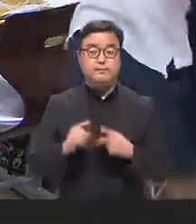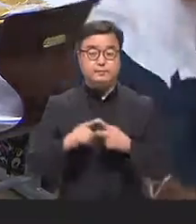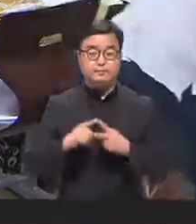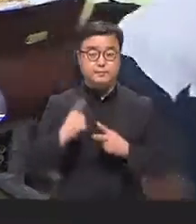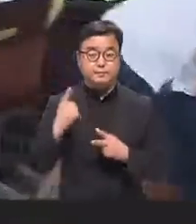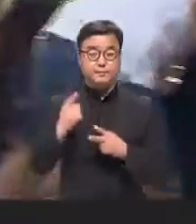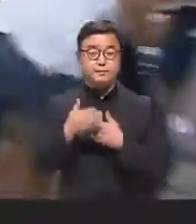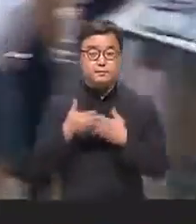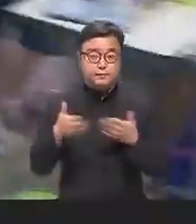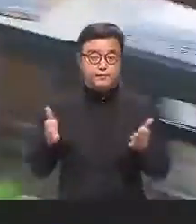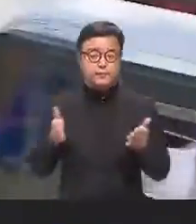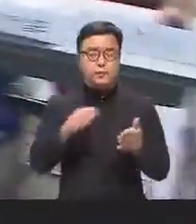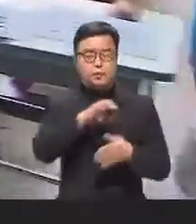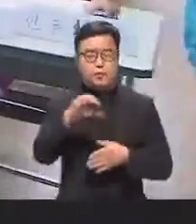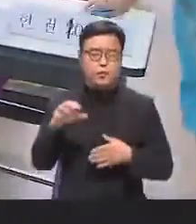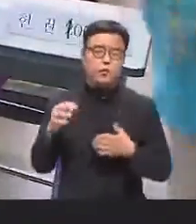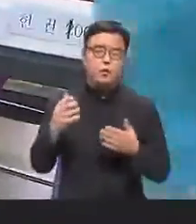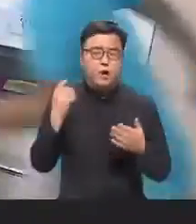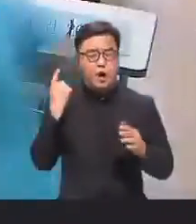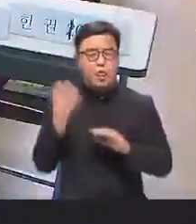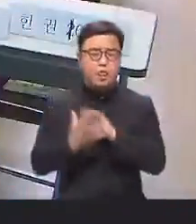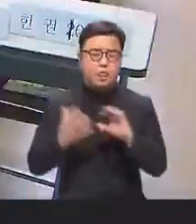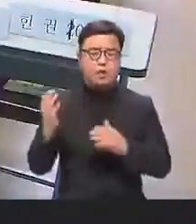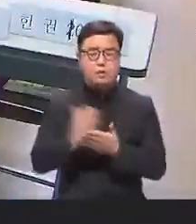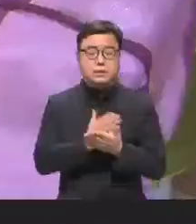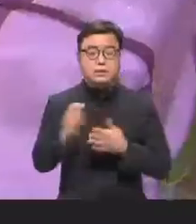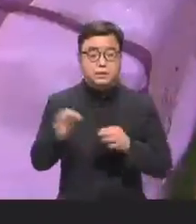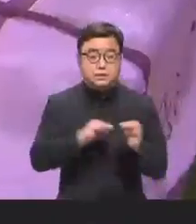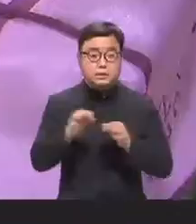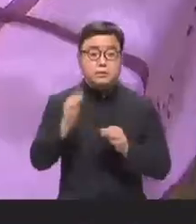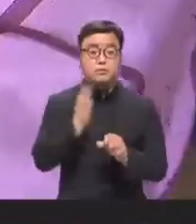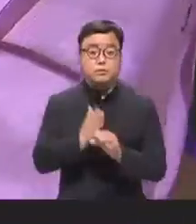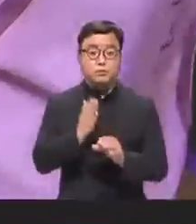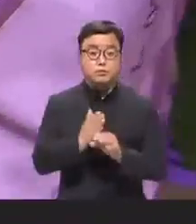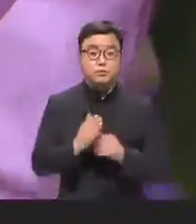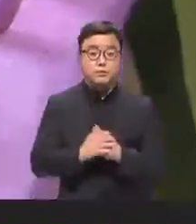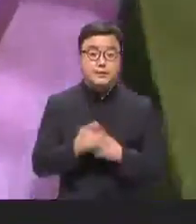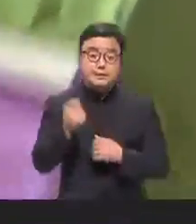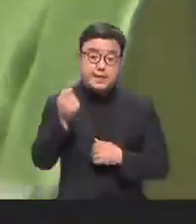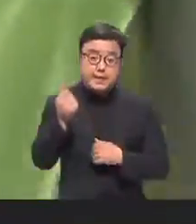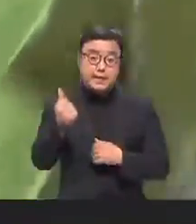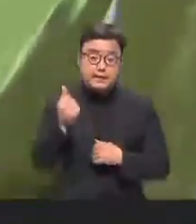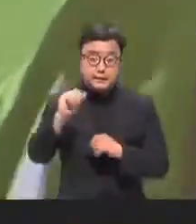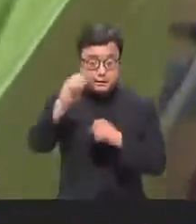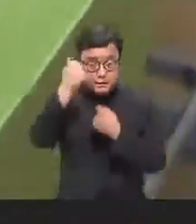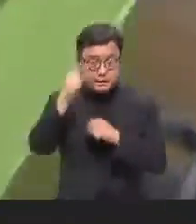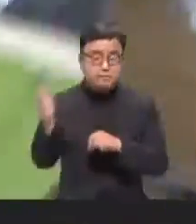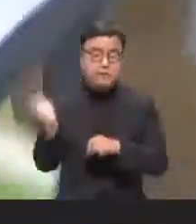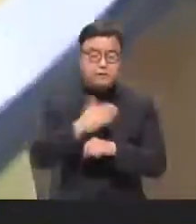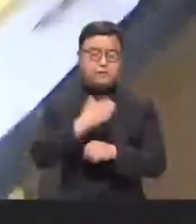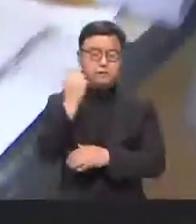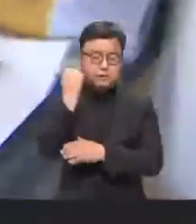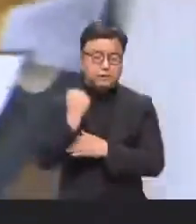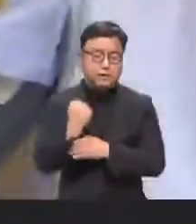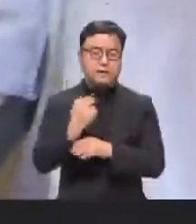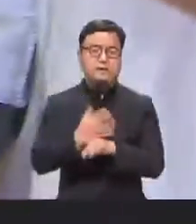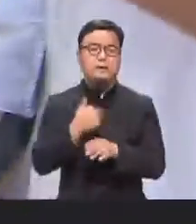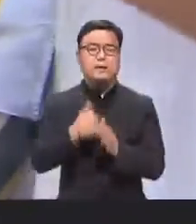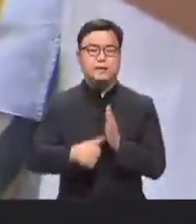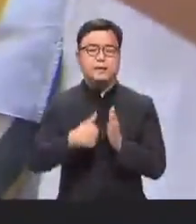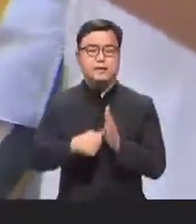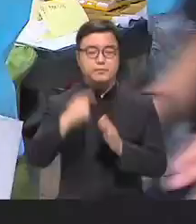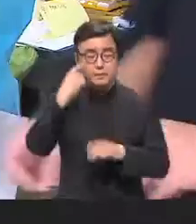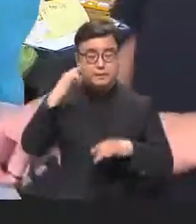초등학교 교실이 시끌벅적한 나눔 장터로 변신했습니다. 작아진 신발에서부터 낡은 장난감과